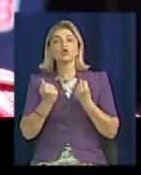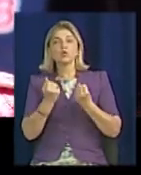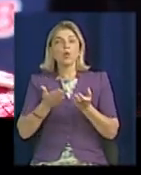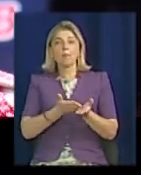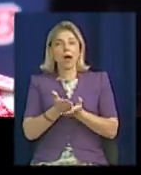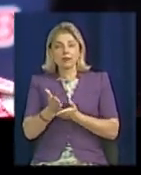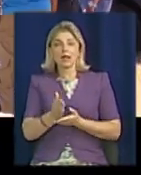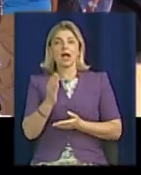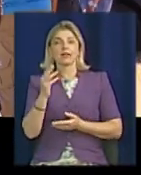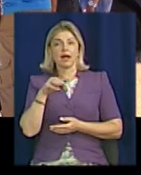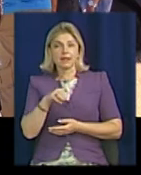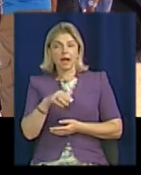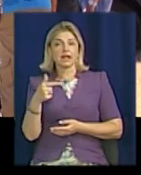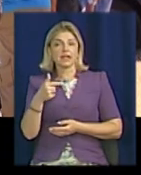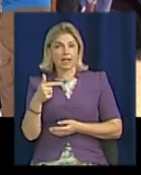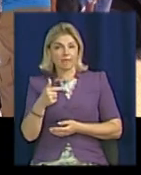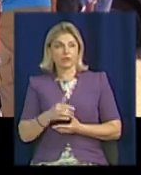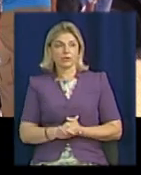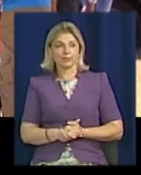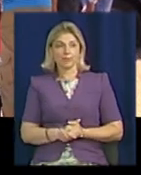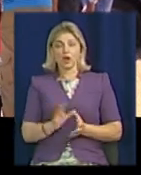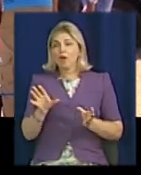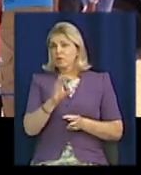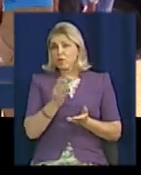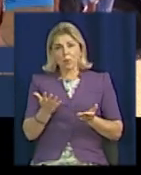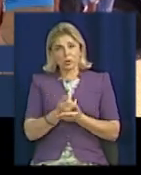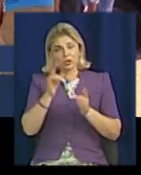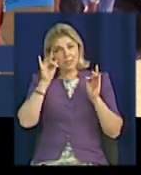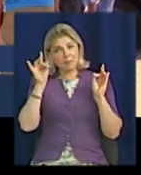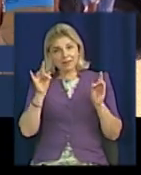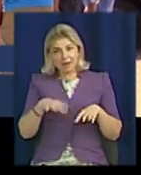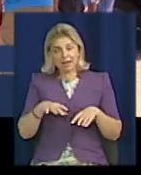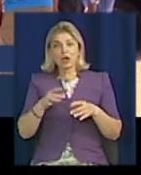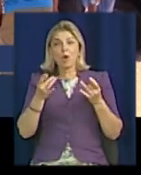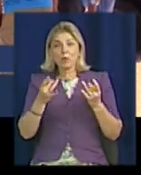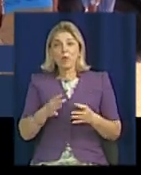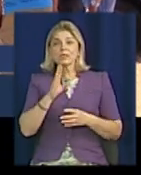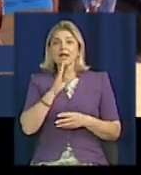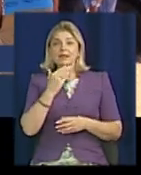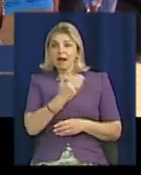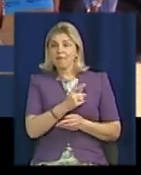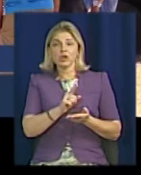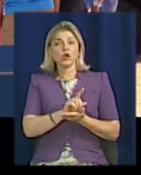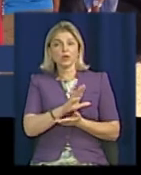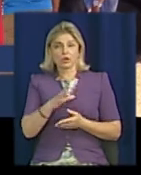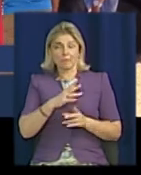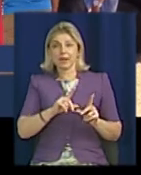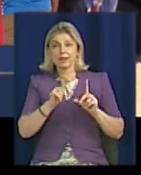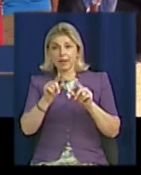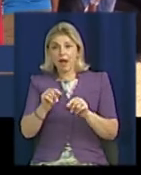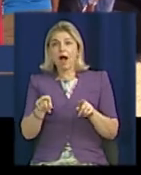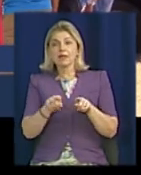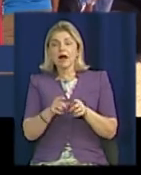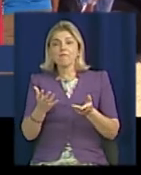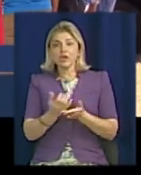вже 4-й рік. Ну, все вийшло спонтанно. Все вийшло спонтанно. Просто Таня не повинна була їхати, а потім так вийшло, що